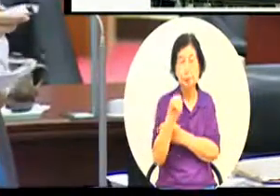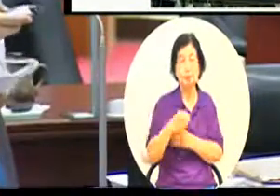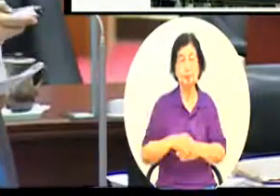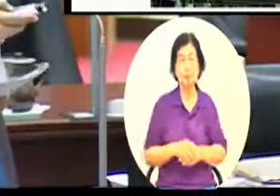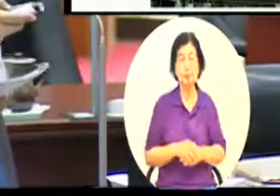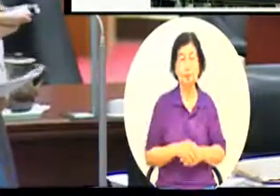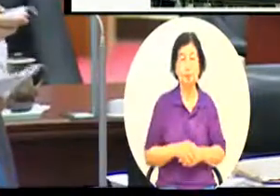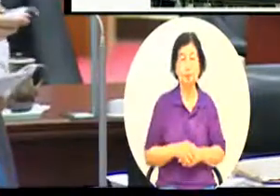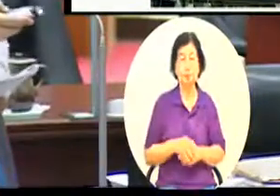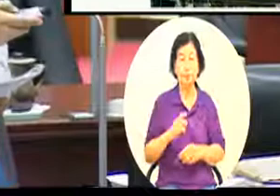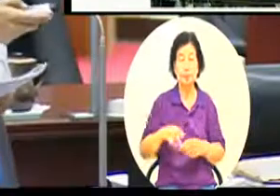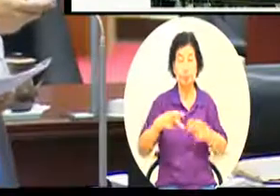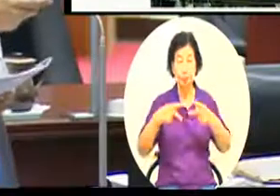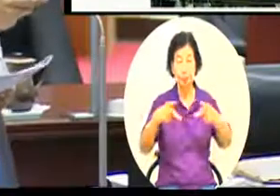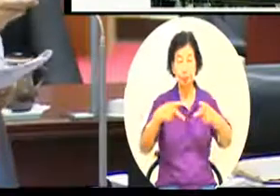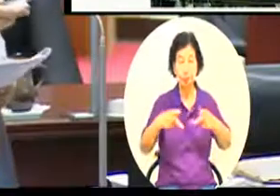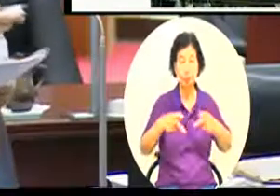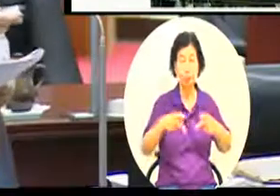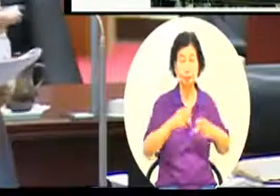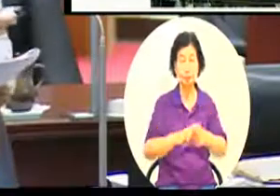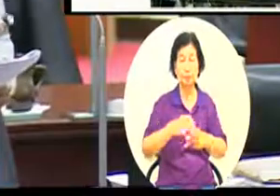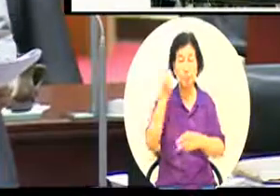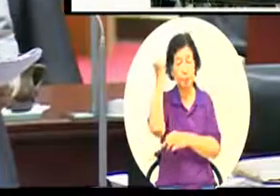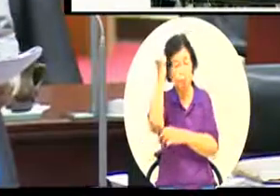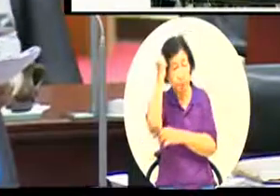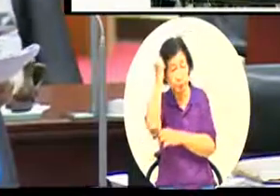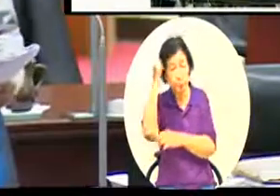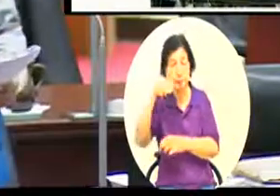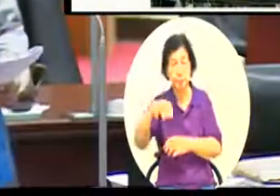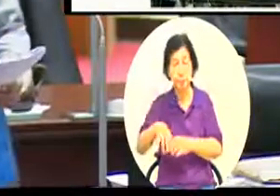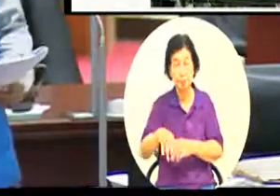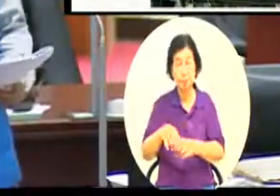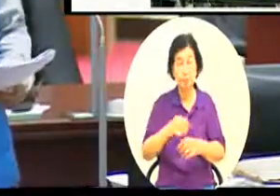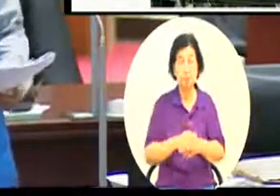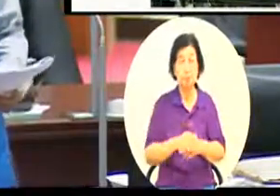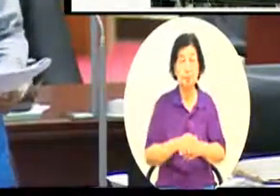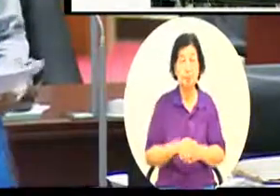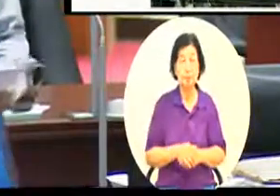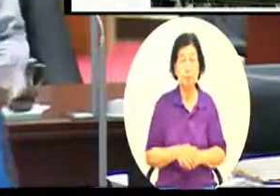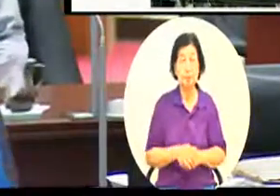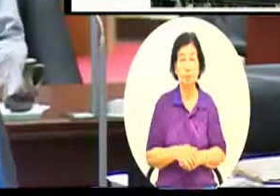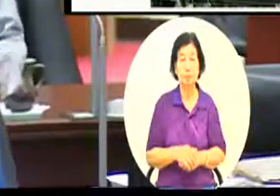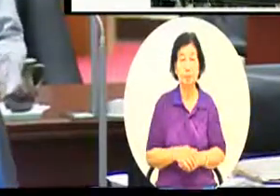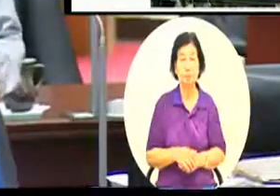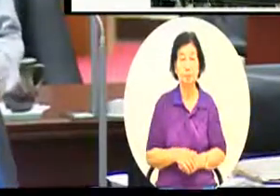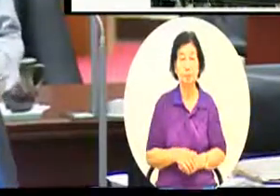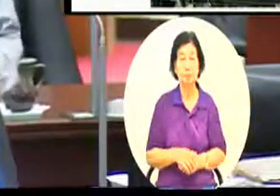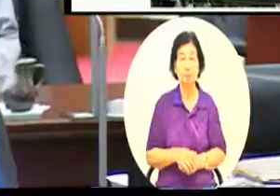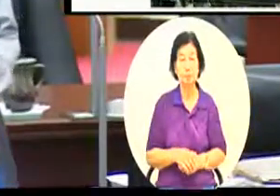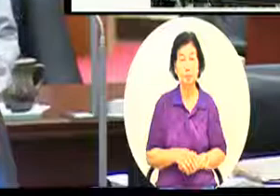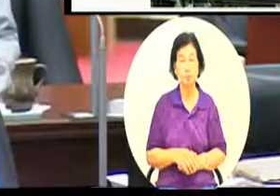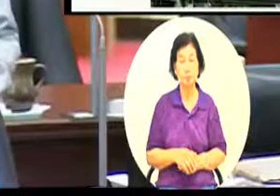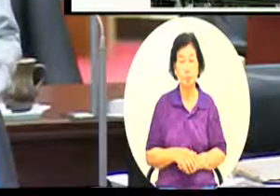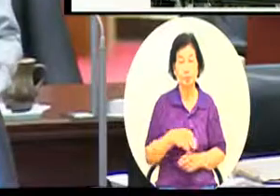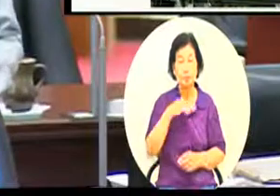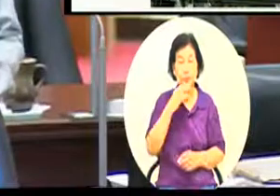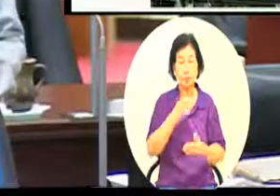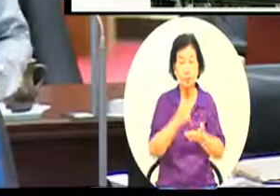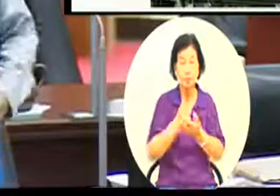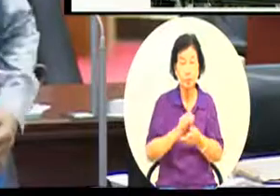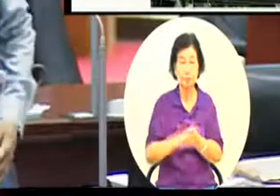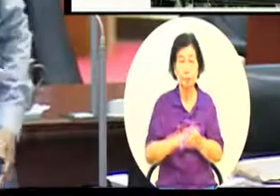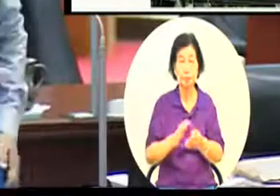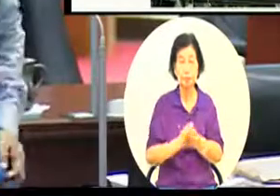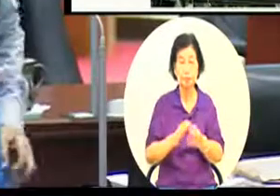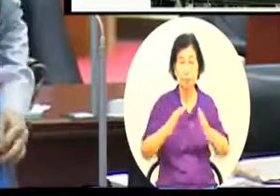共购宅的一个部分呐哈，你看这个捷运共购宅，本席等一下要来请问都发局哈，针